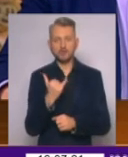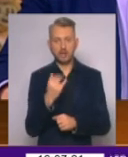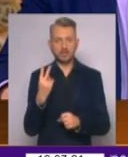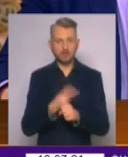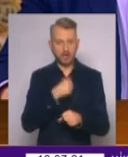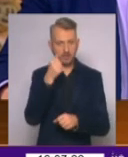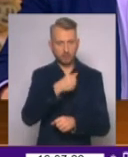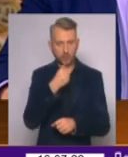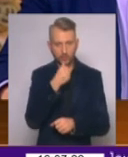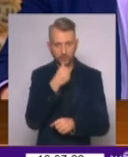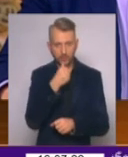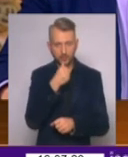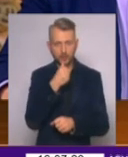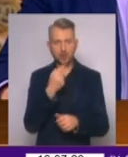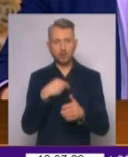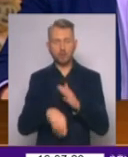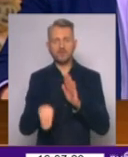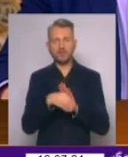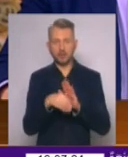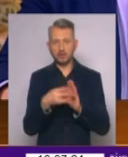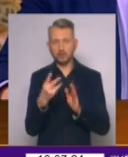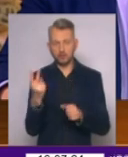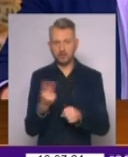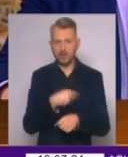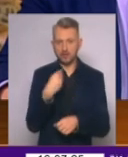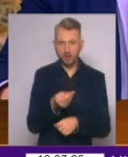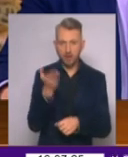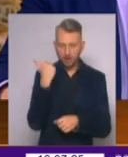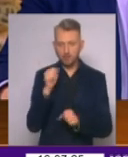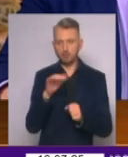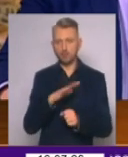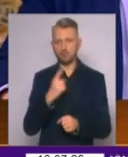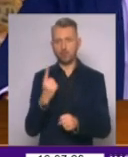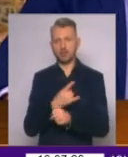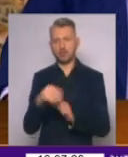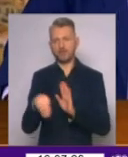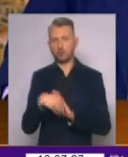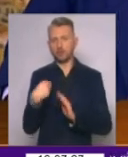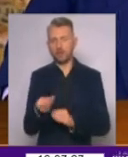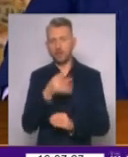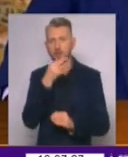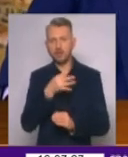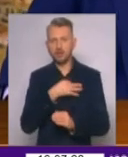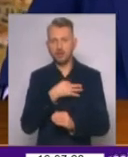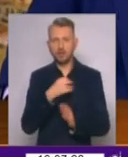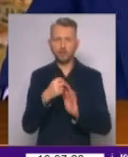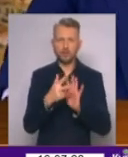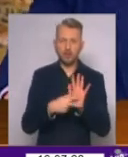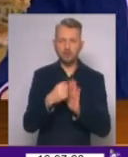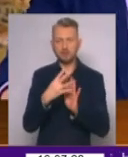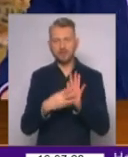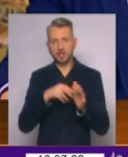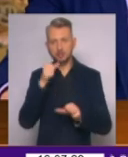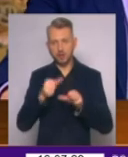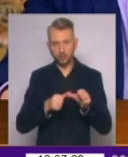в год. То есть взятки надо два раза давать, а раньше можно было один раз. Подскажите, в 2018 или в 2019 году, может